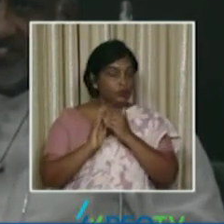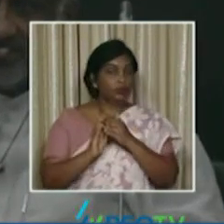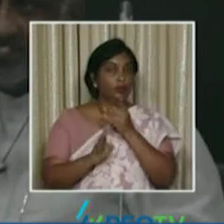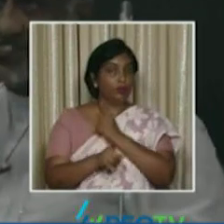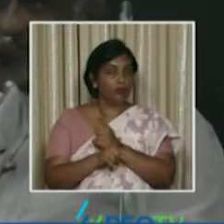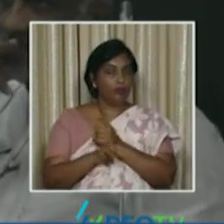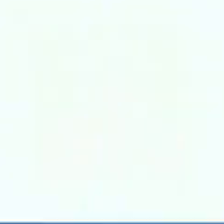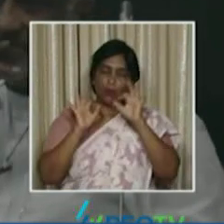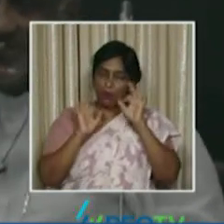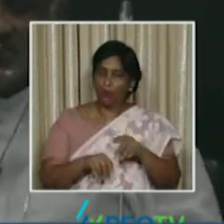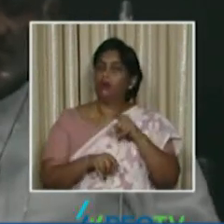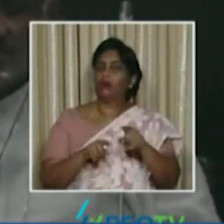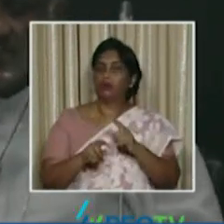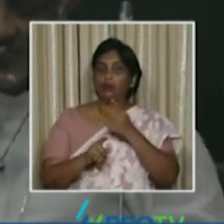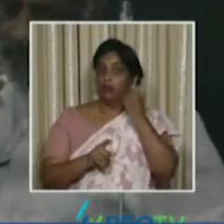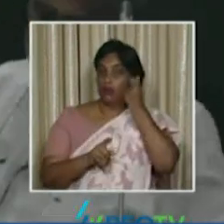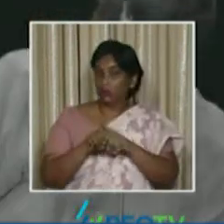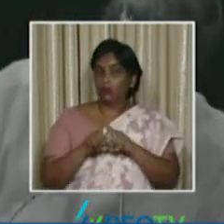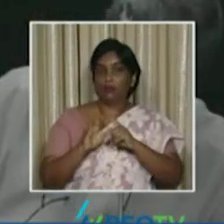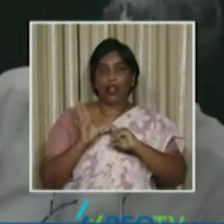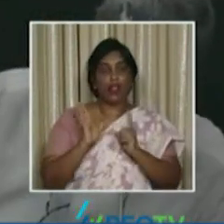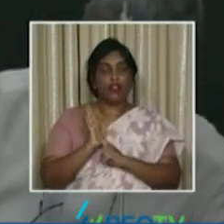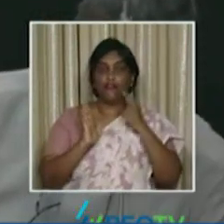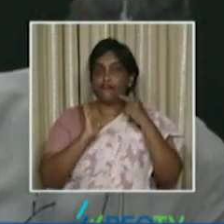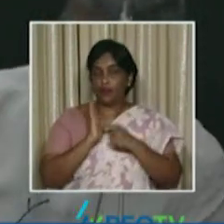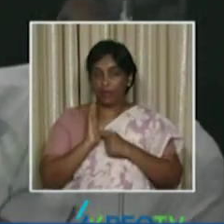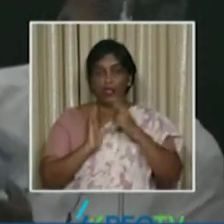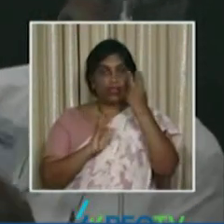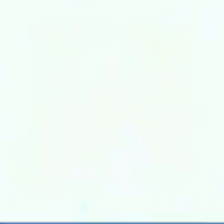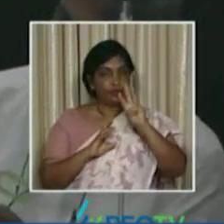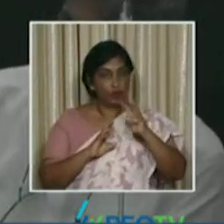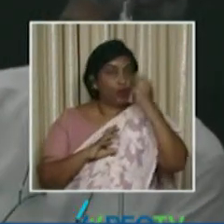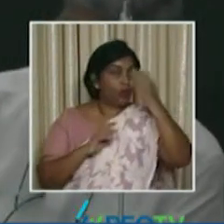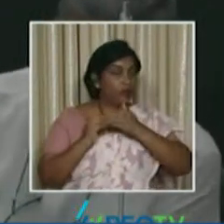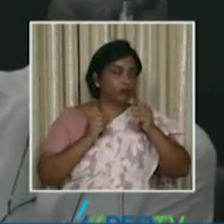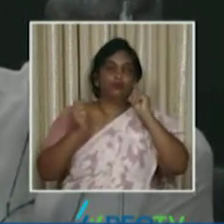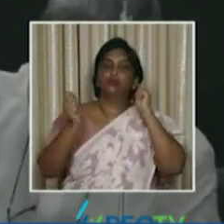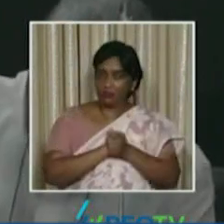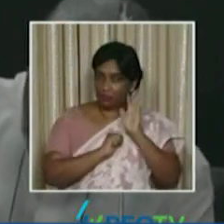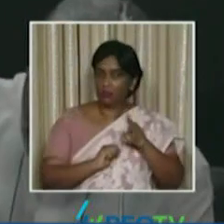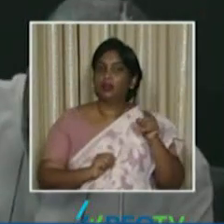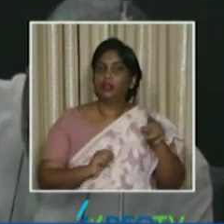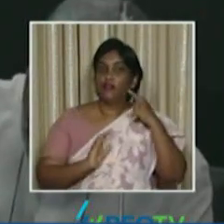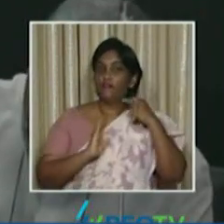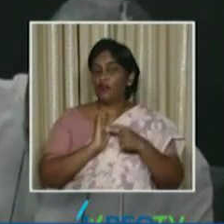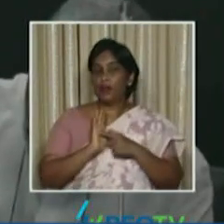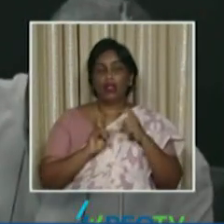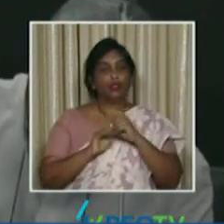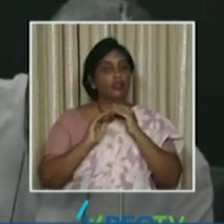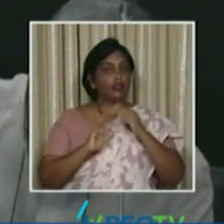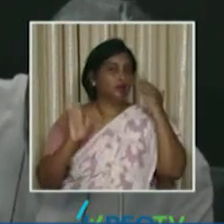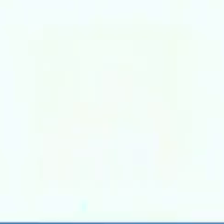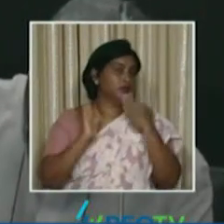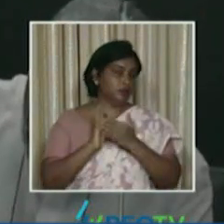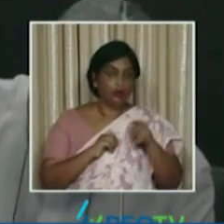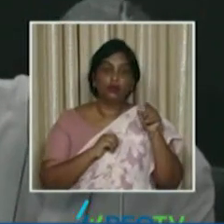වාරසටහනට අගතියක් නොවන ලෙස යෝජිත අපසුසස් පෙළ 2023 පැවැත්වීමේ දිනුවක් වනු සංශෝධනය කිරීම සඳහා විභාග දෙපාර්තමේන්තුවේ අවධානයට